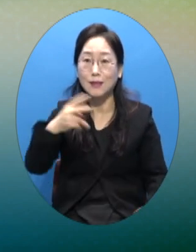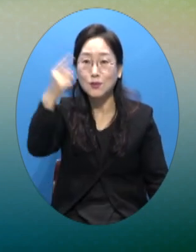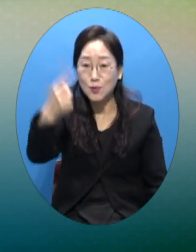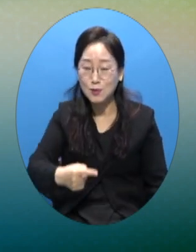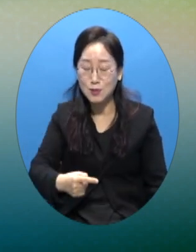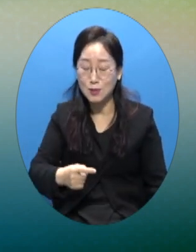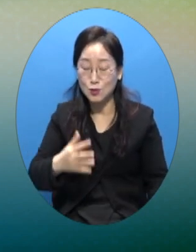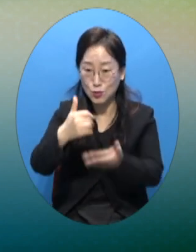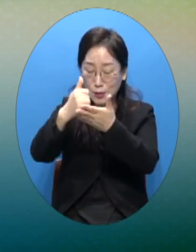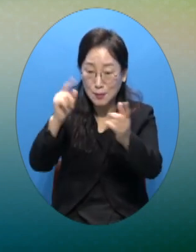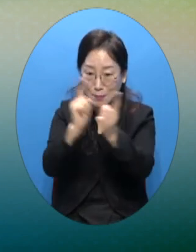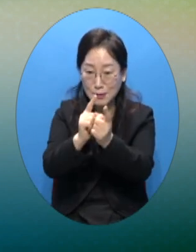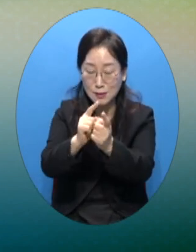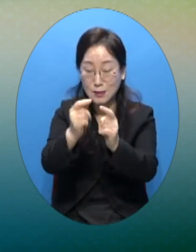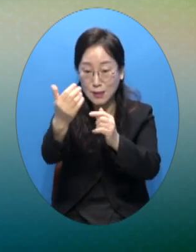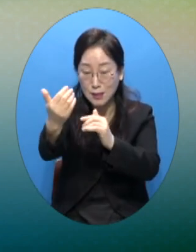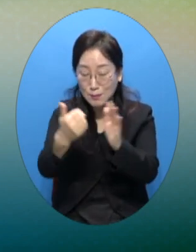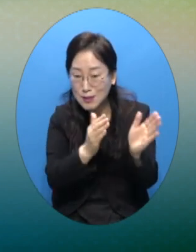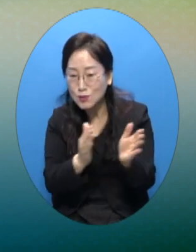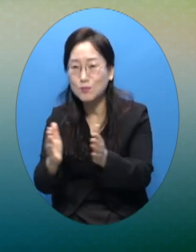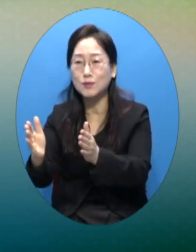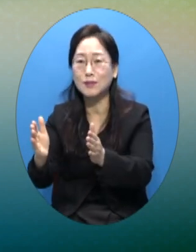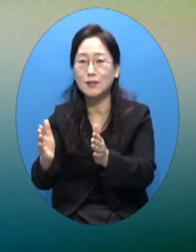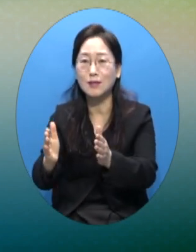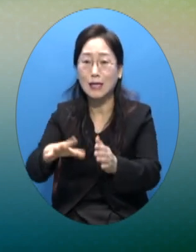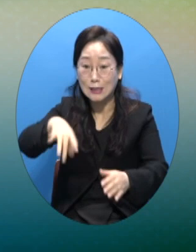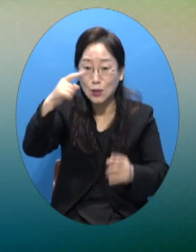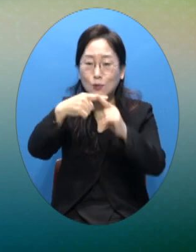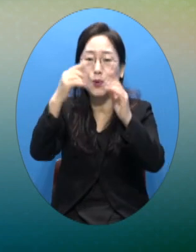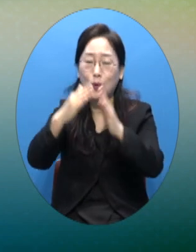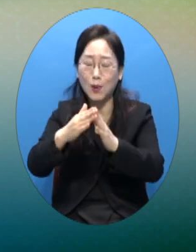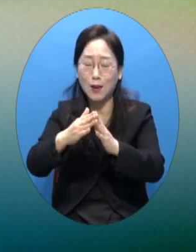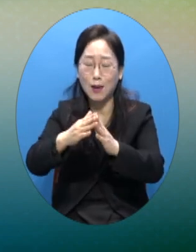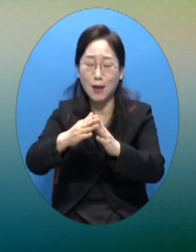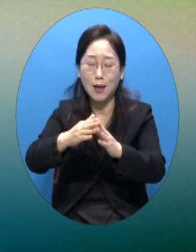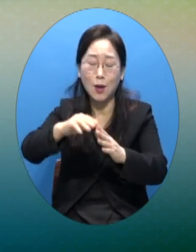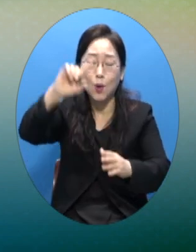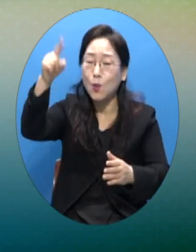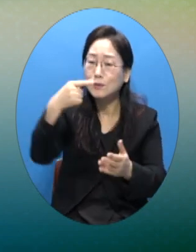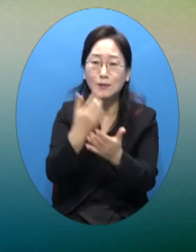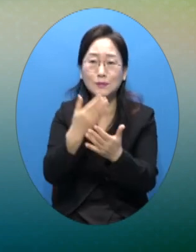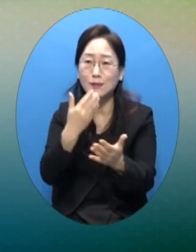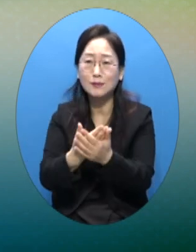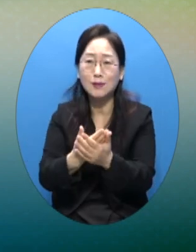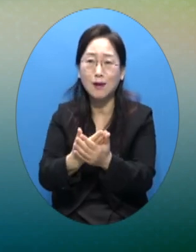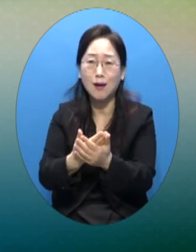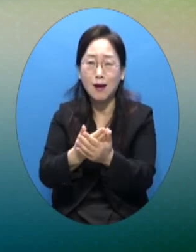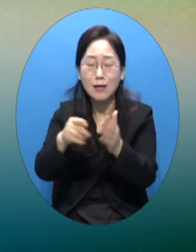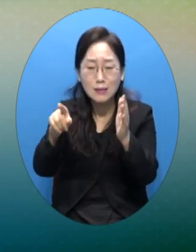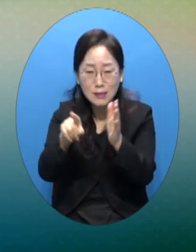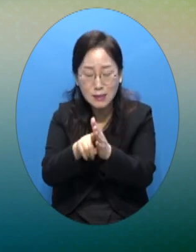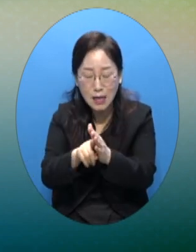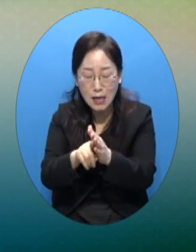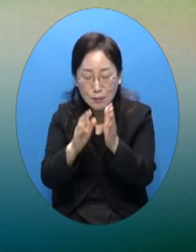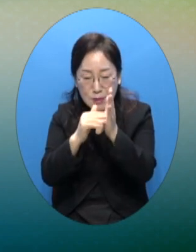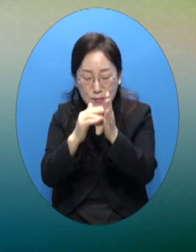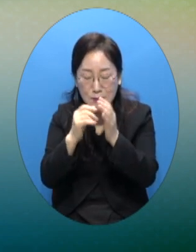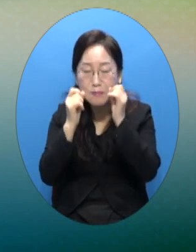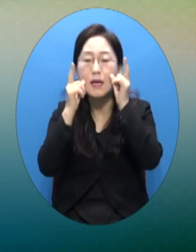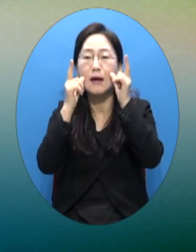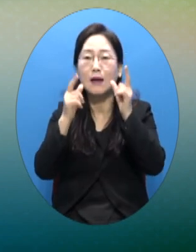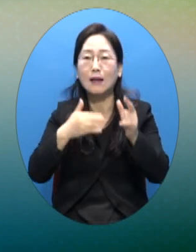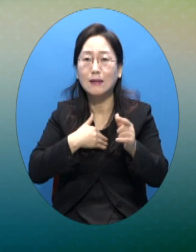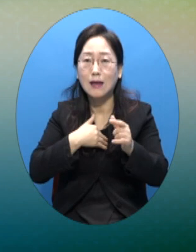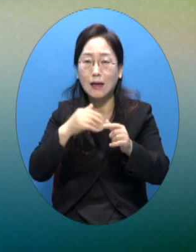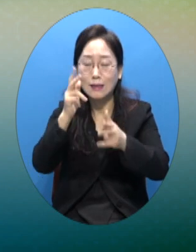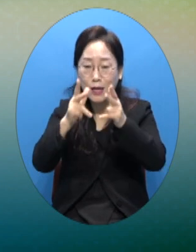주님을 맞이할 준비를 하며 기다리는 초대교회 성도들의 마타의 신앙의 비밀을 이제 분명히 알았다의 전과